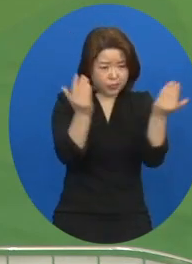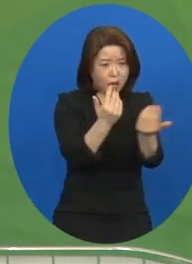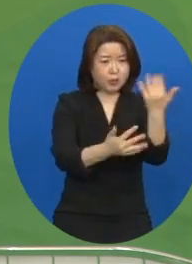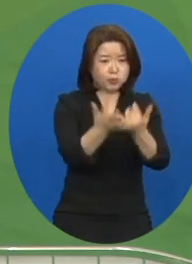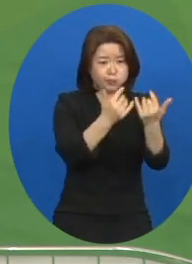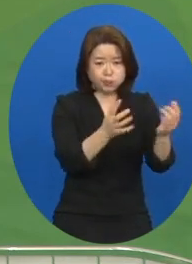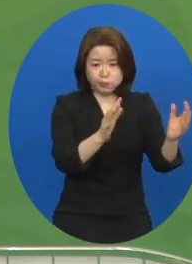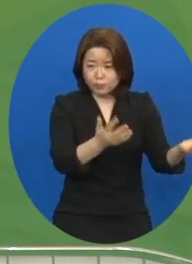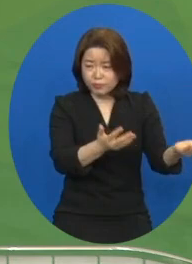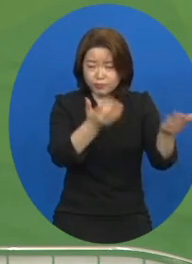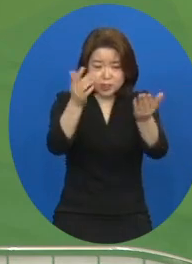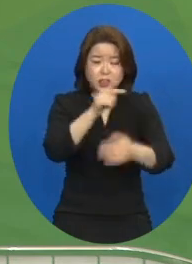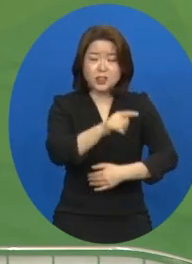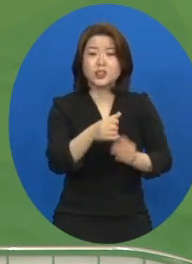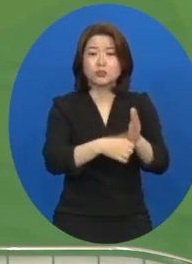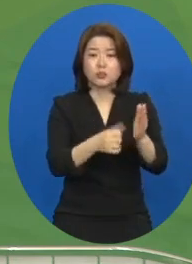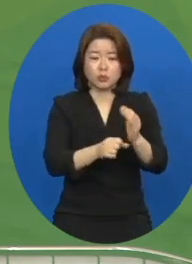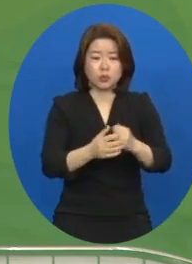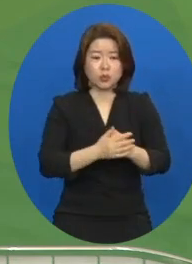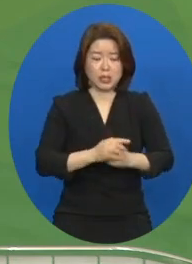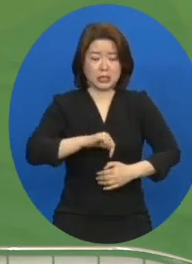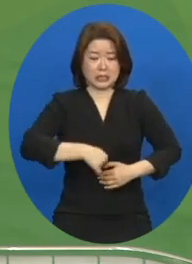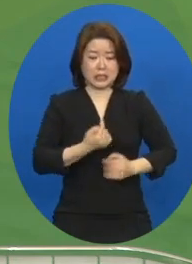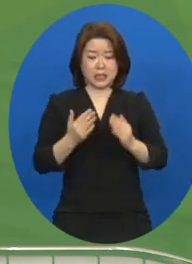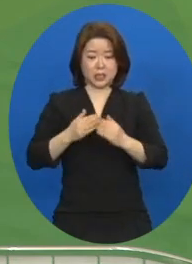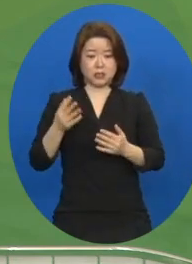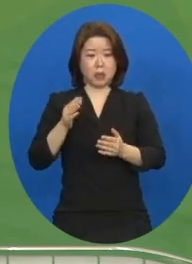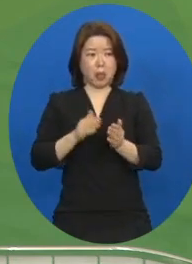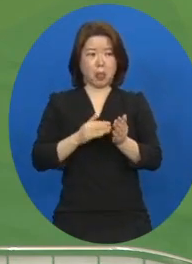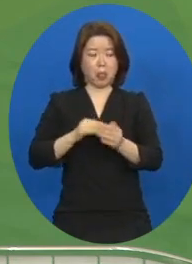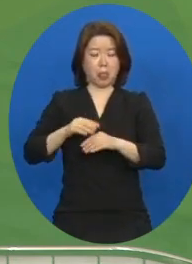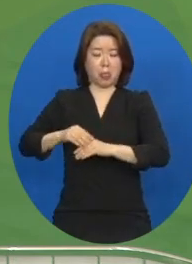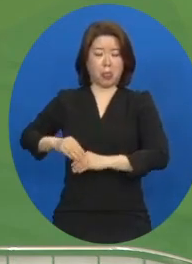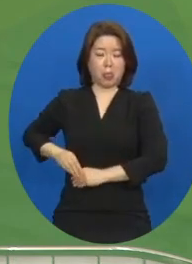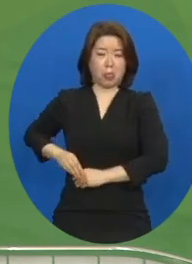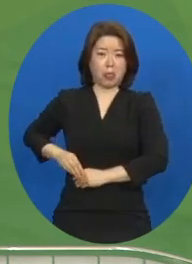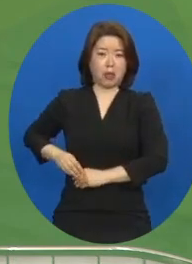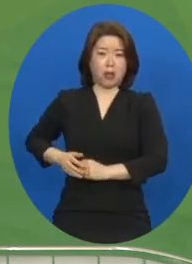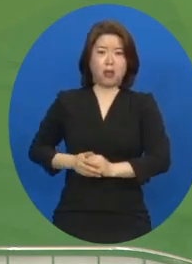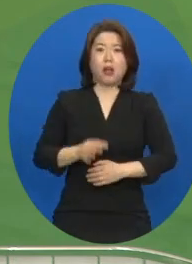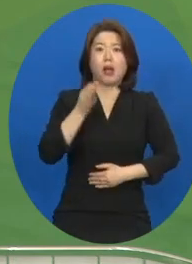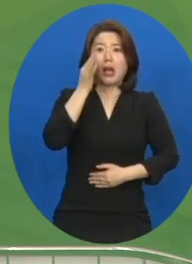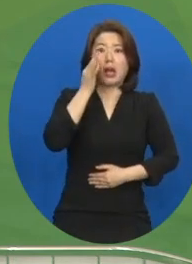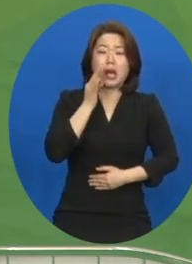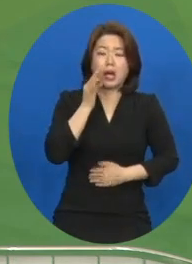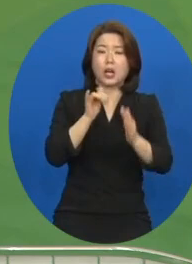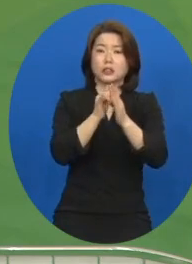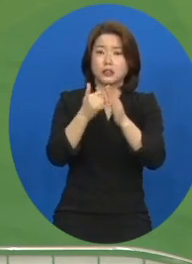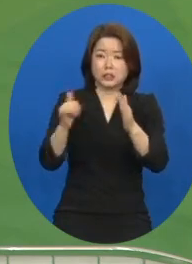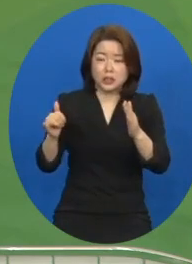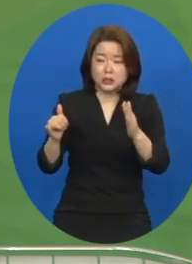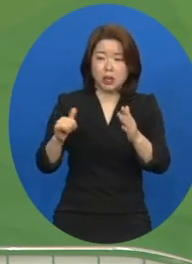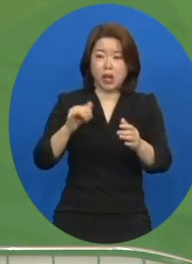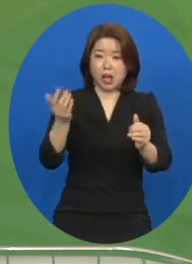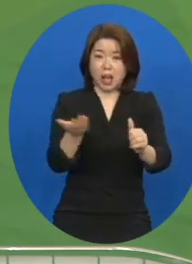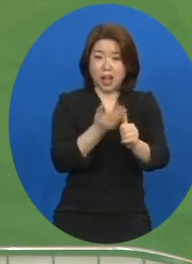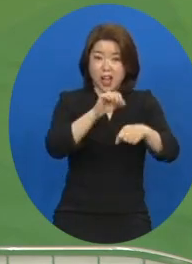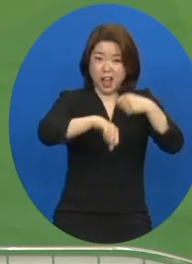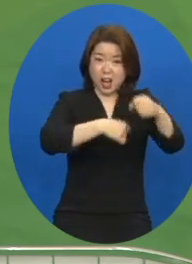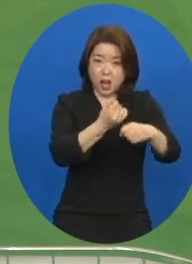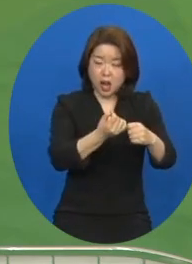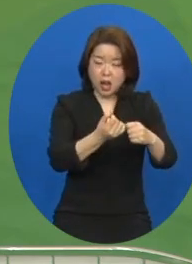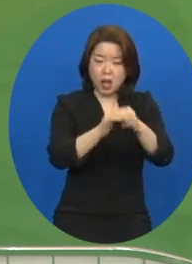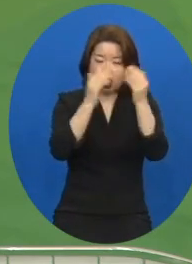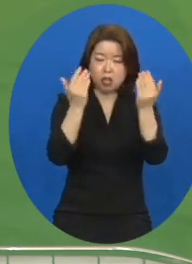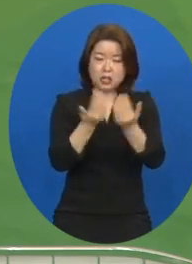그 물건을 자기 장막에 숨겼으니 그러니 아간과 그 가족과 가축까지 다